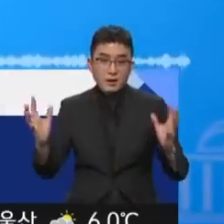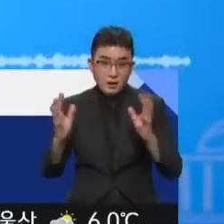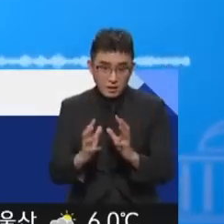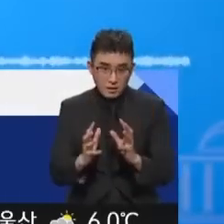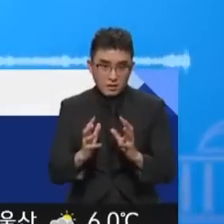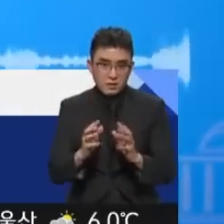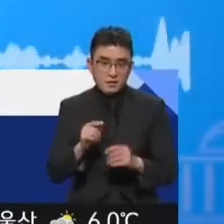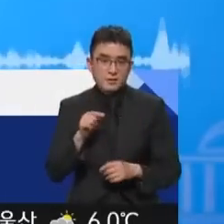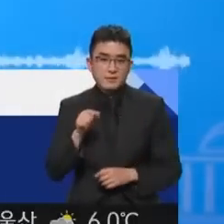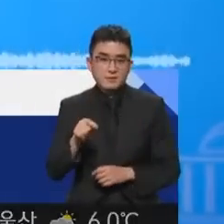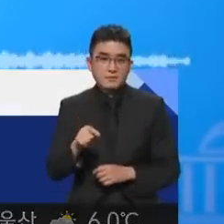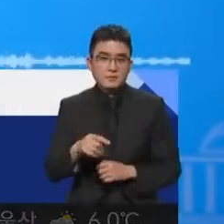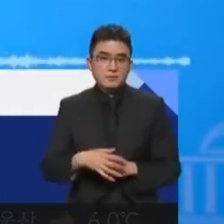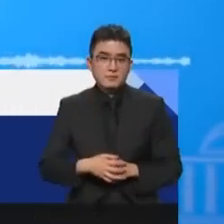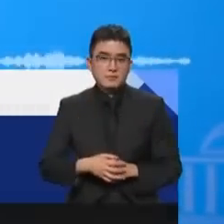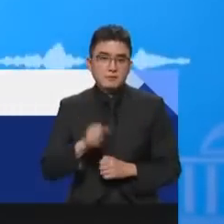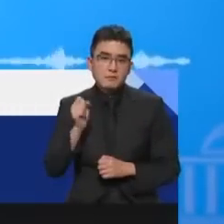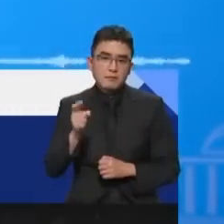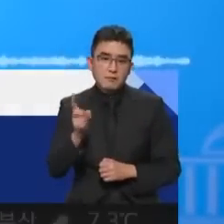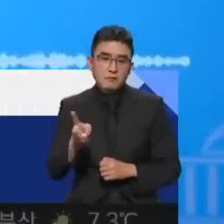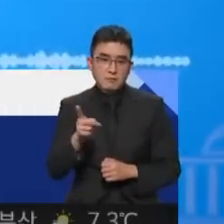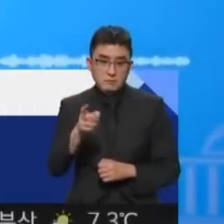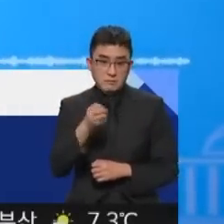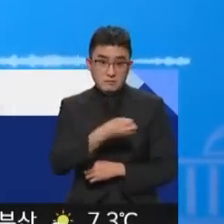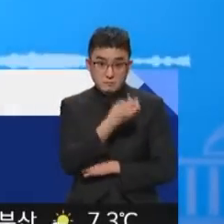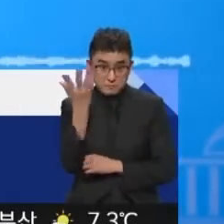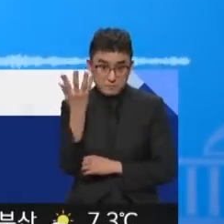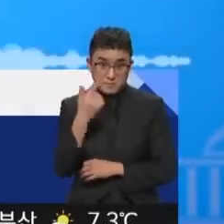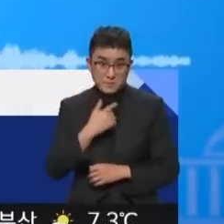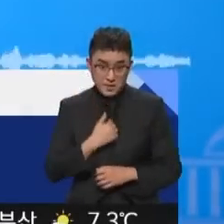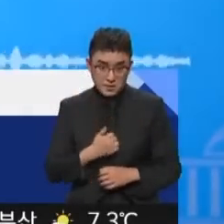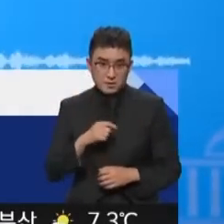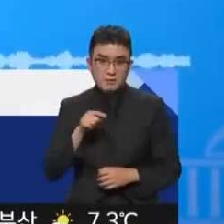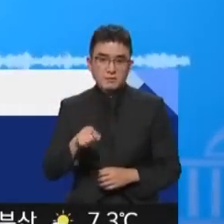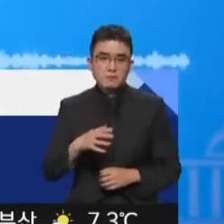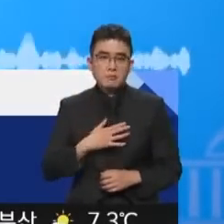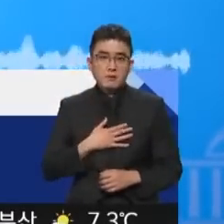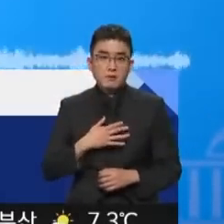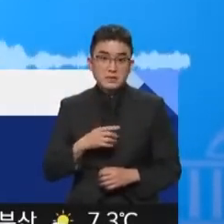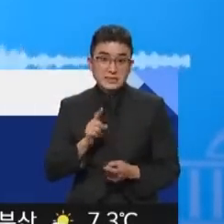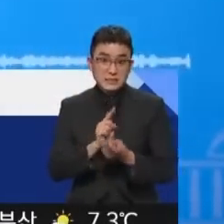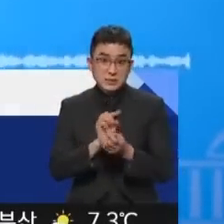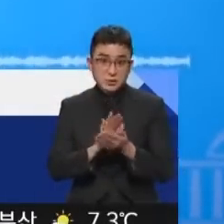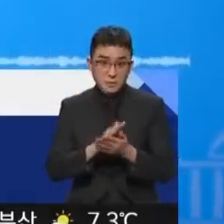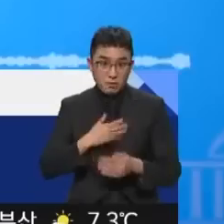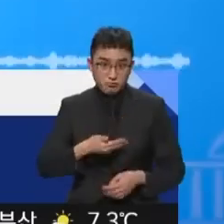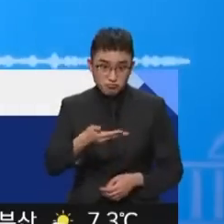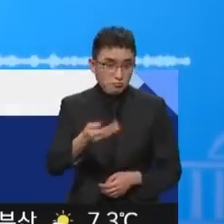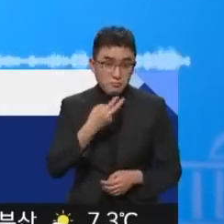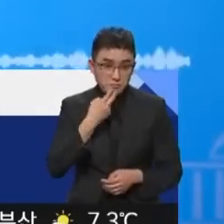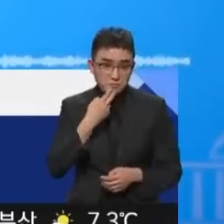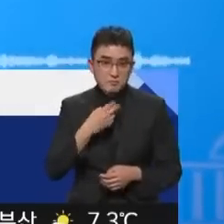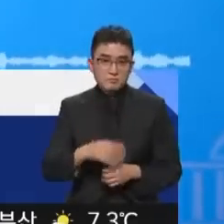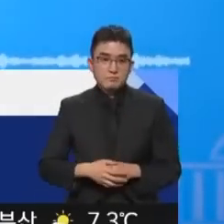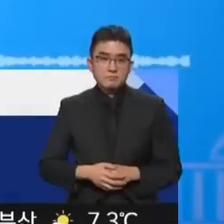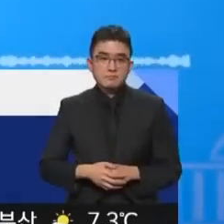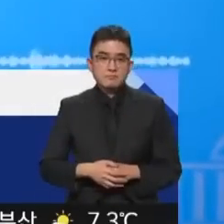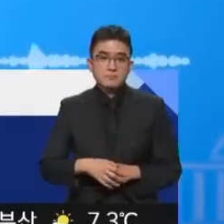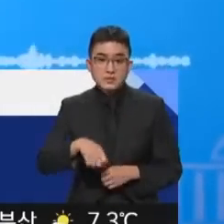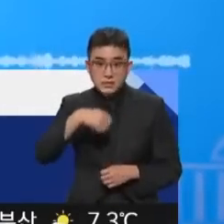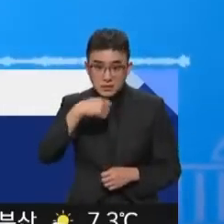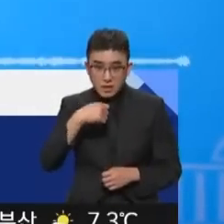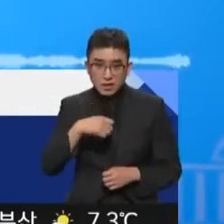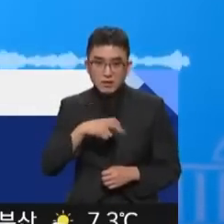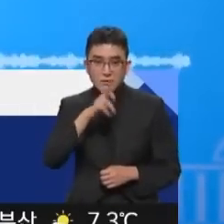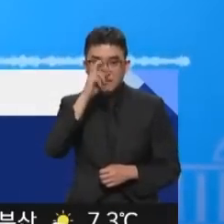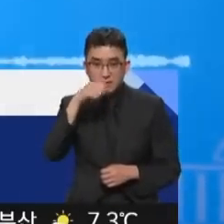있었는데 제가 한 번도 그걸 발설한 적이 없고 아니 뭐 식사를 만찬을 하고 뭐 오찬을 하고 한 것이 뭐 관저